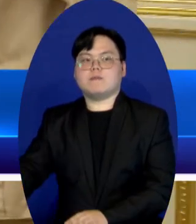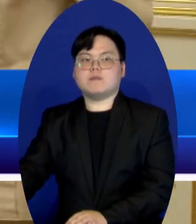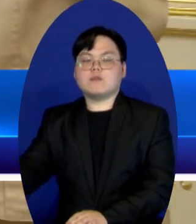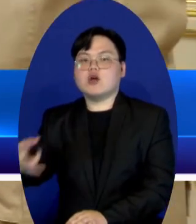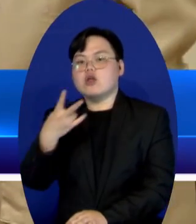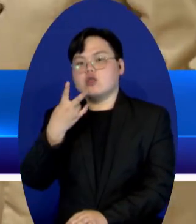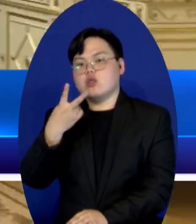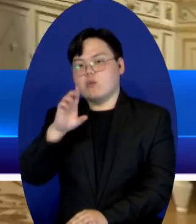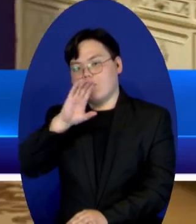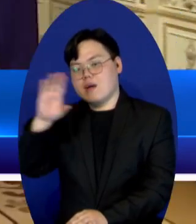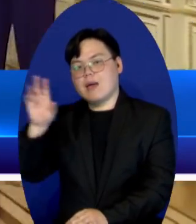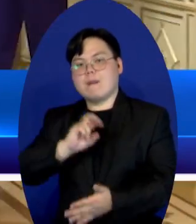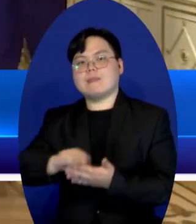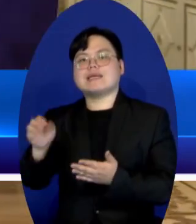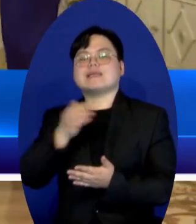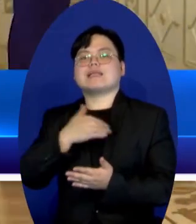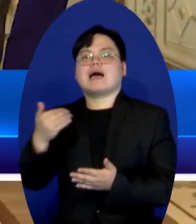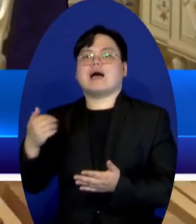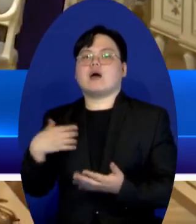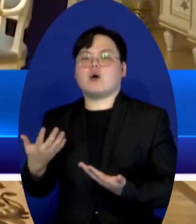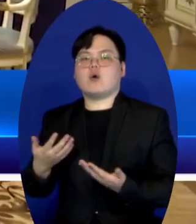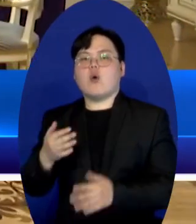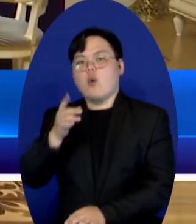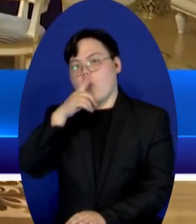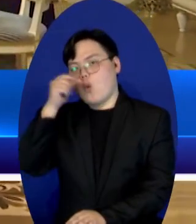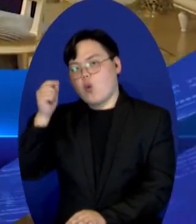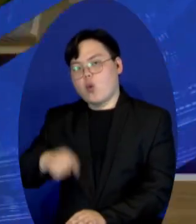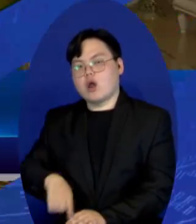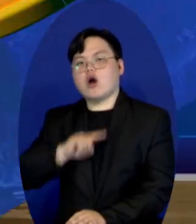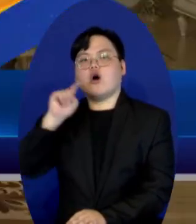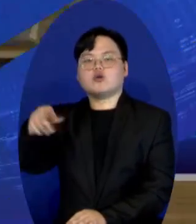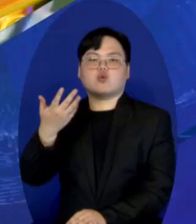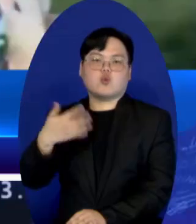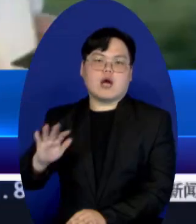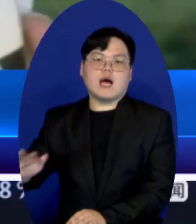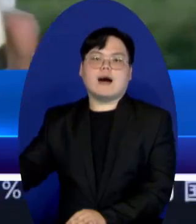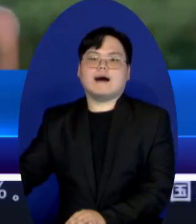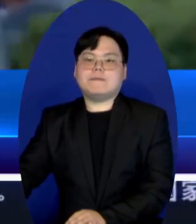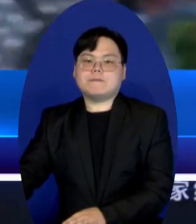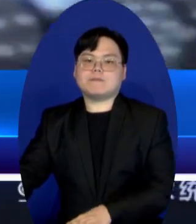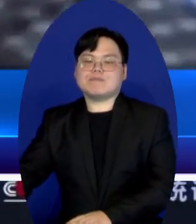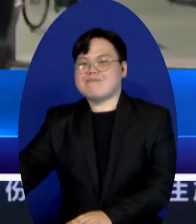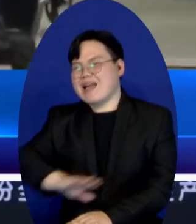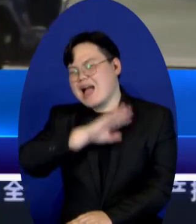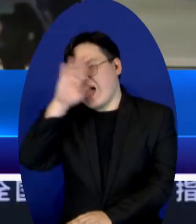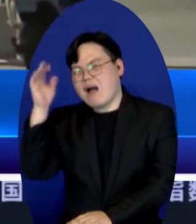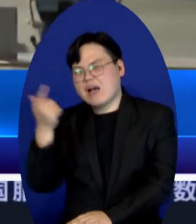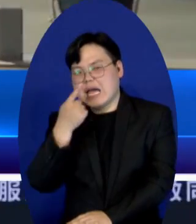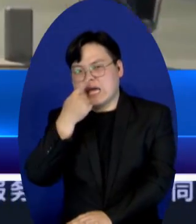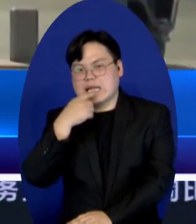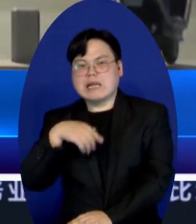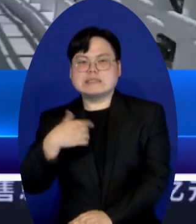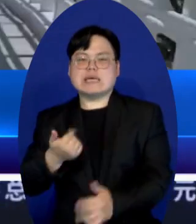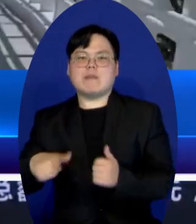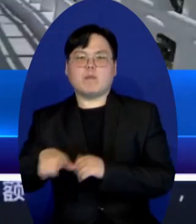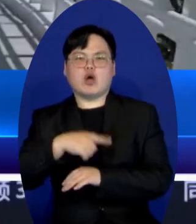Нэгдсэн улсын байгууллагын ерөнхий найрамдах чанар гасан Бан Ги Мун Украинд айлчилсан байна. Хэд талалтын улмаас хэдтийн зарим бүс